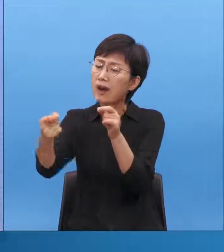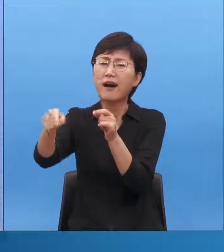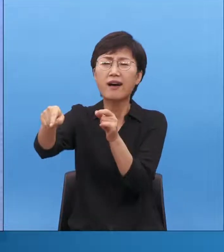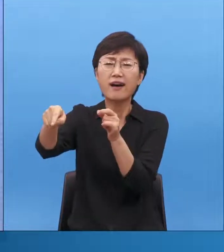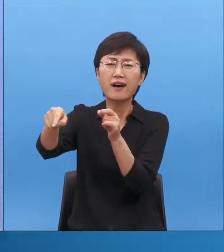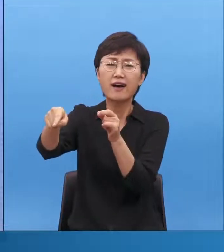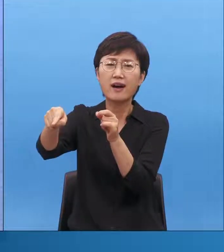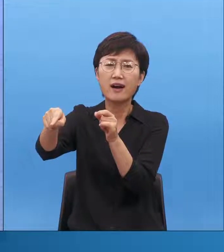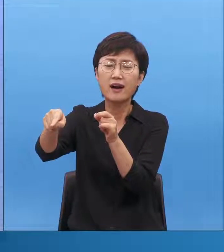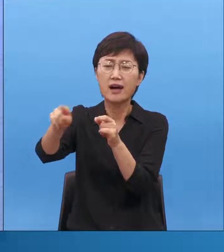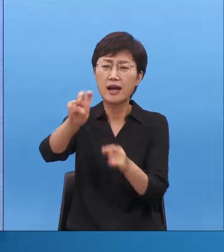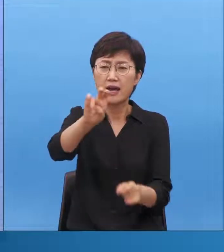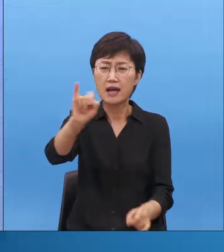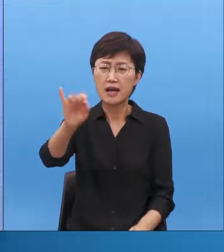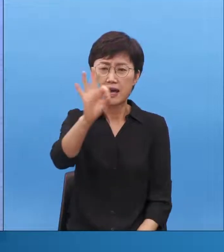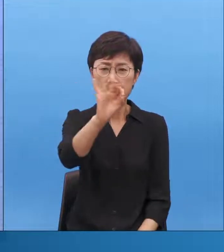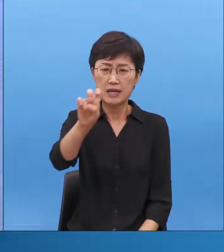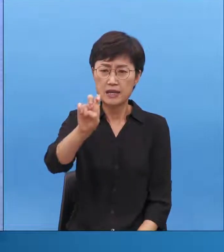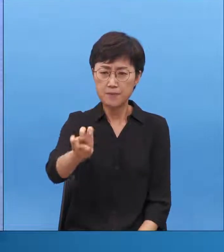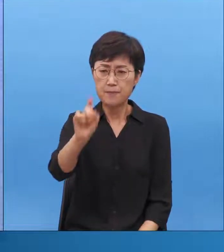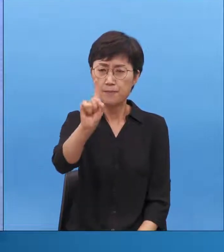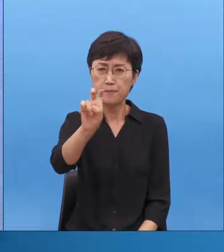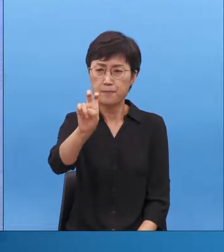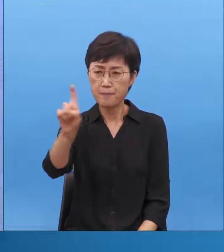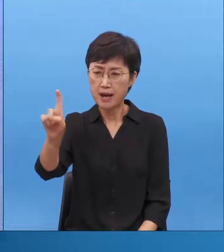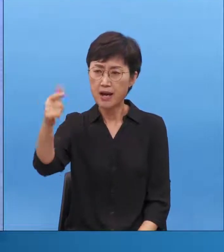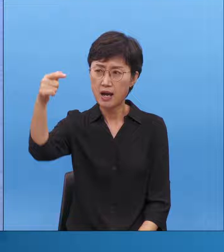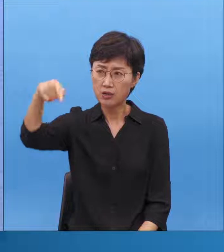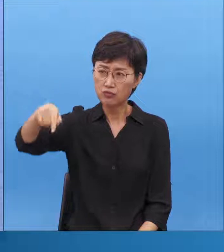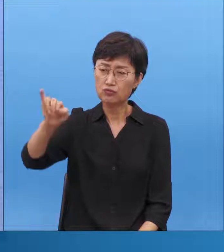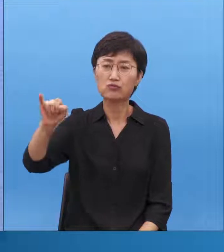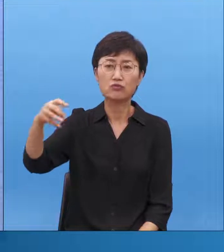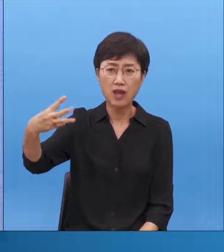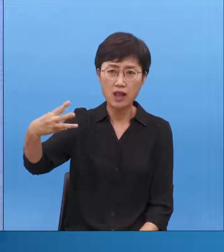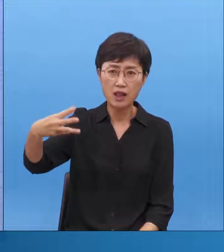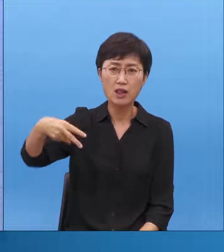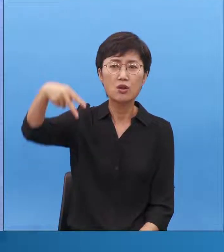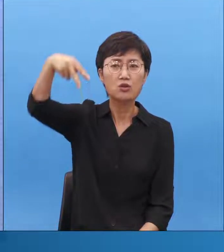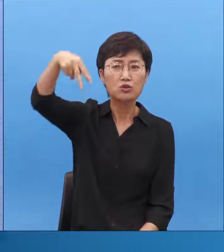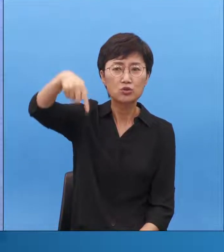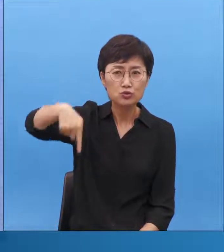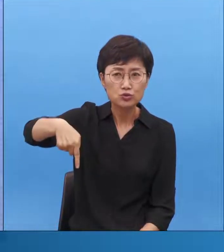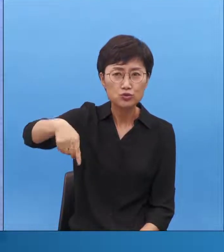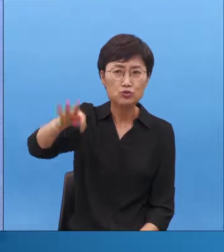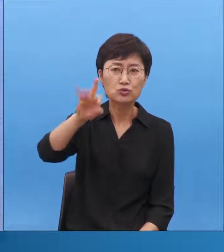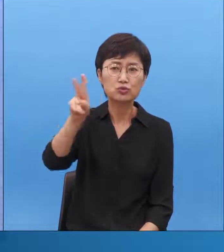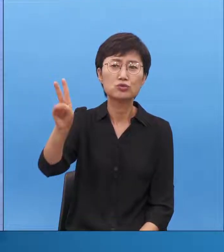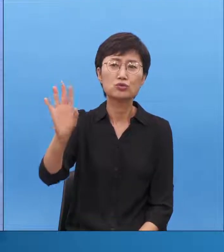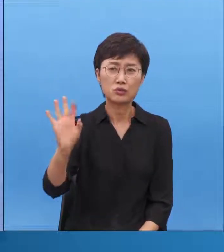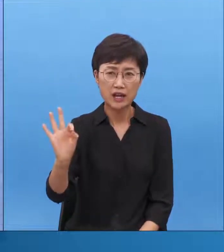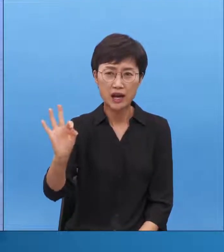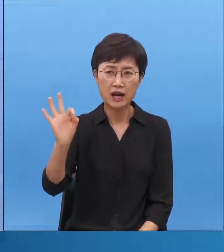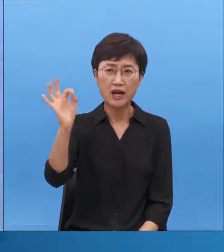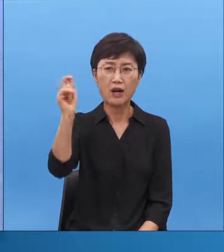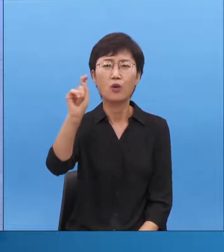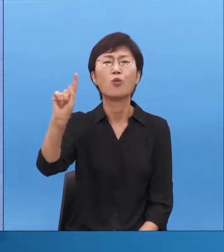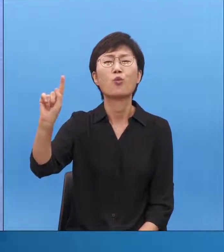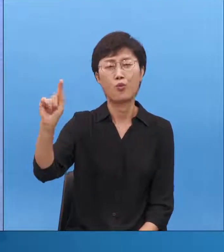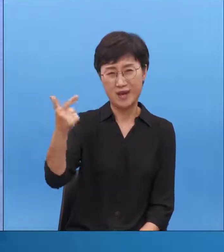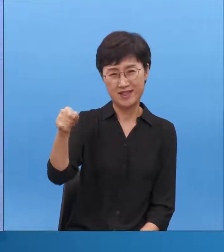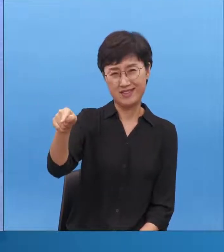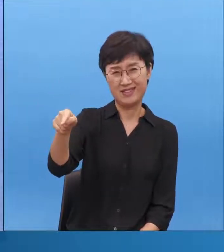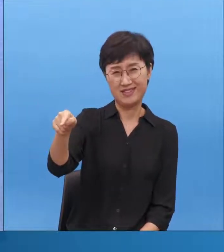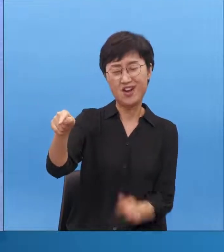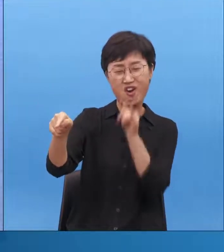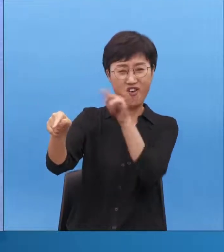Emmanuel Suyeongan in the Gyeonggi-do area. 거기서 훈련을 하고 신학교도 하고 그랬죠. And it was at that time that we had the Evangelism Institute